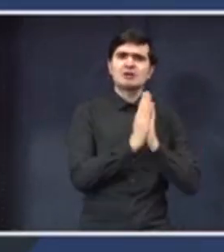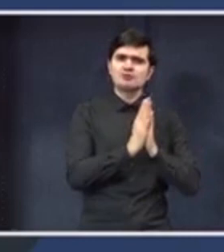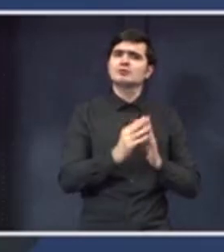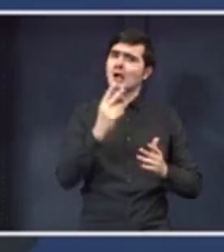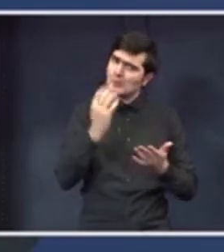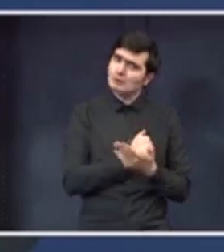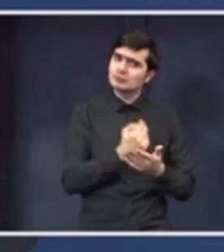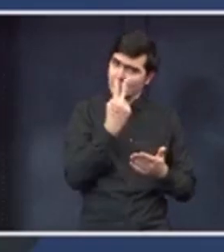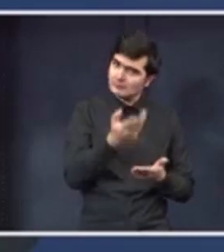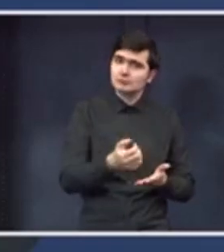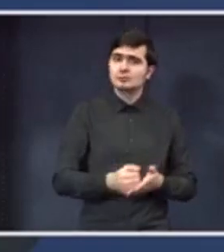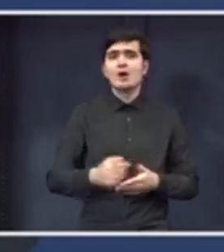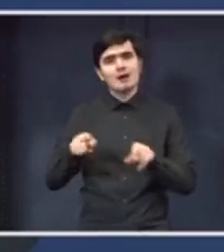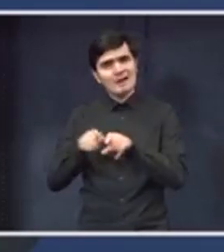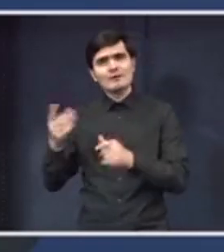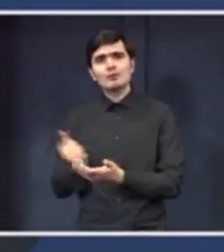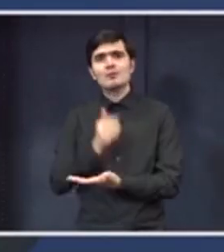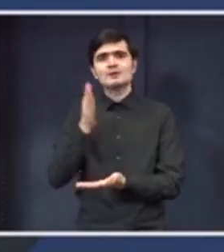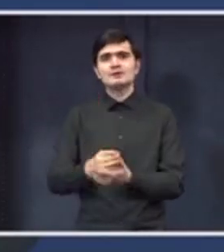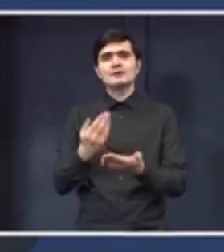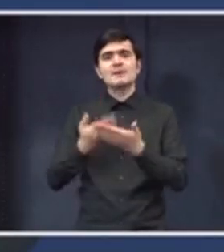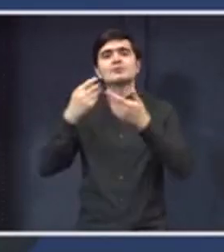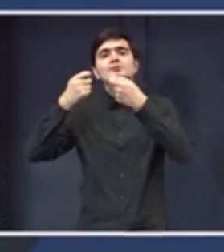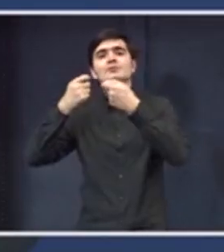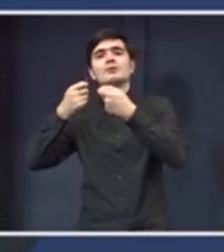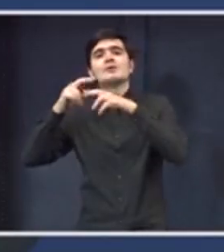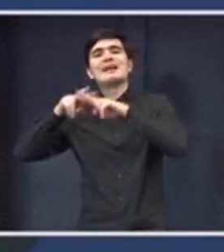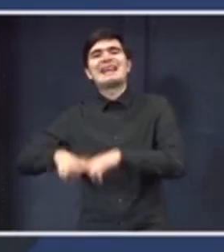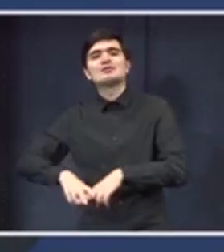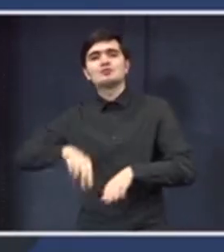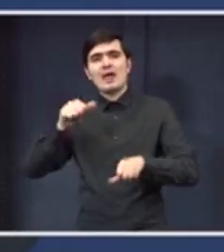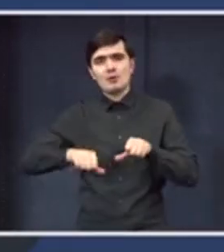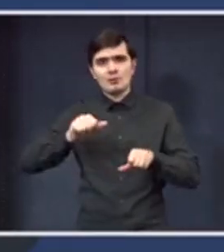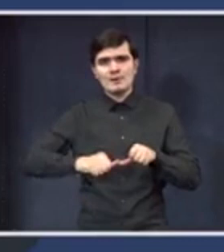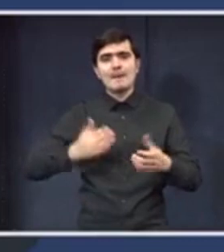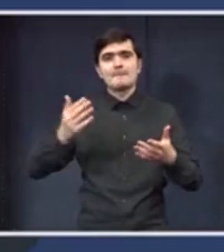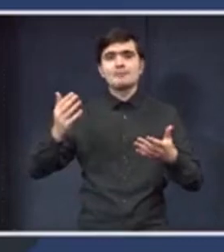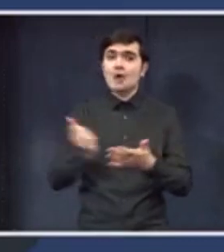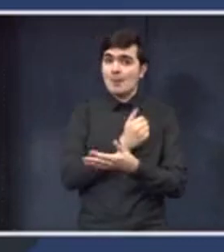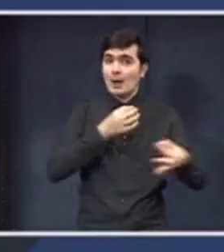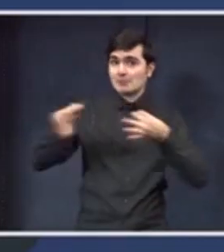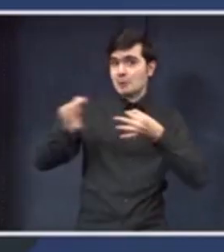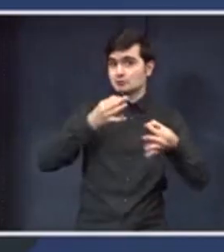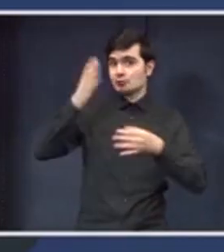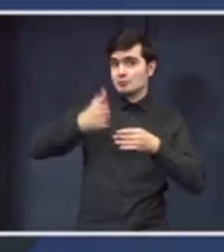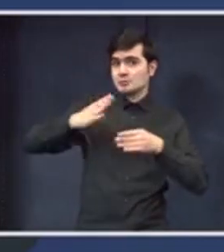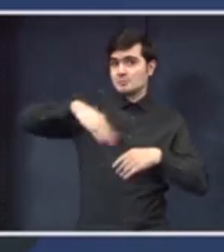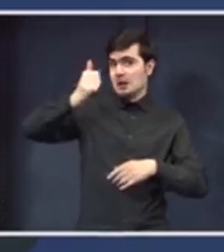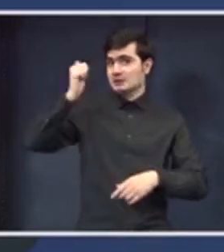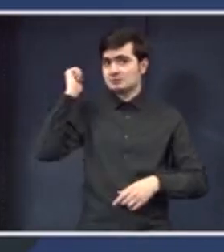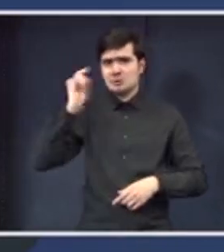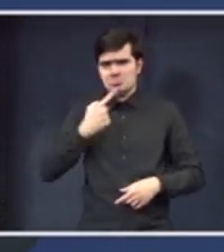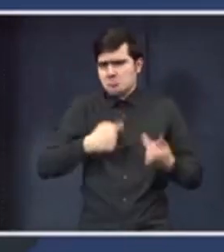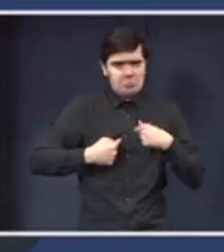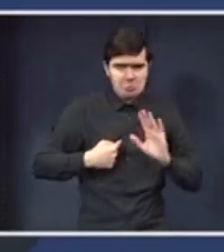vom lua o decizie și pentru restul economiei. Măsurile pe care le-am luat în ultimele zile, nu o spun eu, o spun